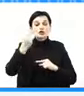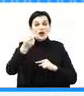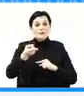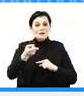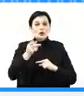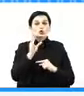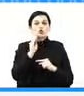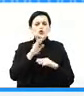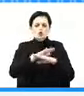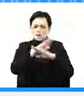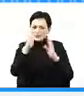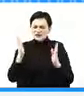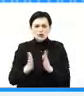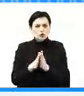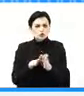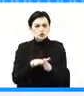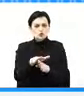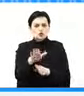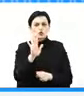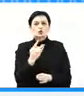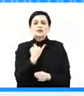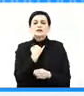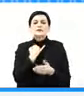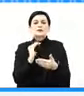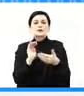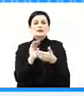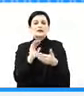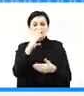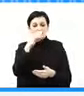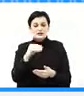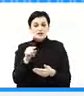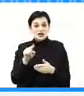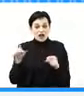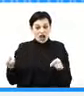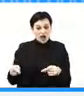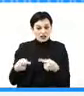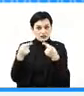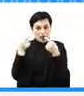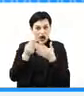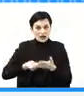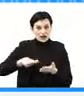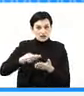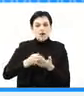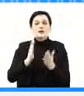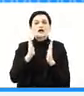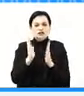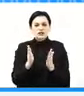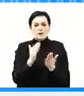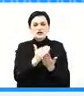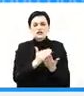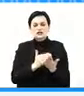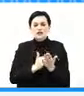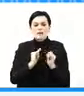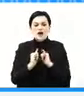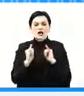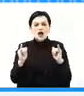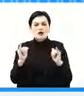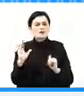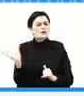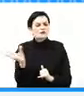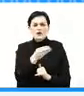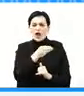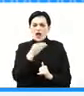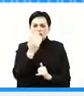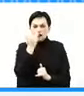როდესაც მთლიანად სრულად მოხდება მიკროავტობუსების განახლება, მთლიანად იქნება ეს სისტემა გავრცელებული ყველა